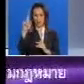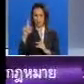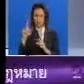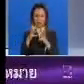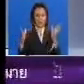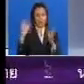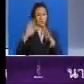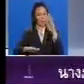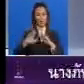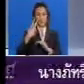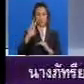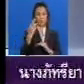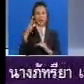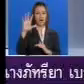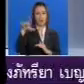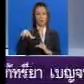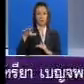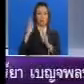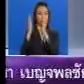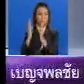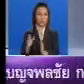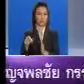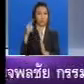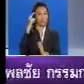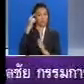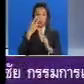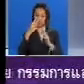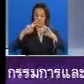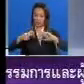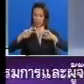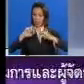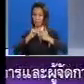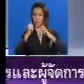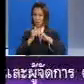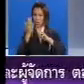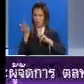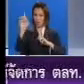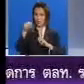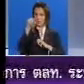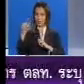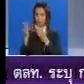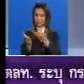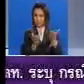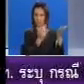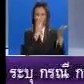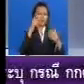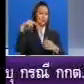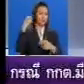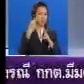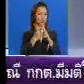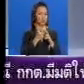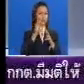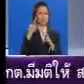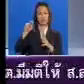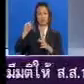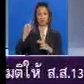งถึง 65,000 คนค่ะไปติดตามการวิเคราะห์ถึงอนาคตและมาตรการรับมือกับการระบาดครั้งนี้กับคุณเกษณีสุวรรณชีวสิ